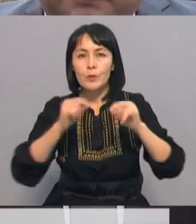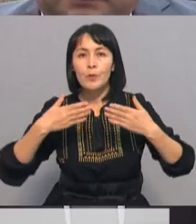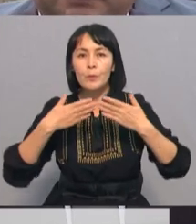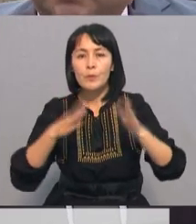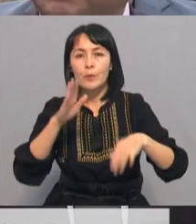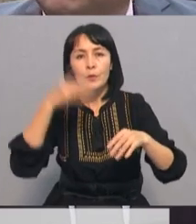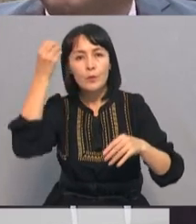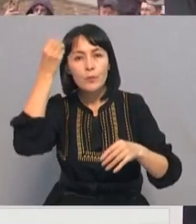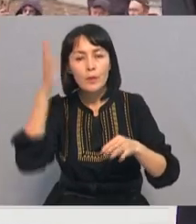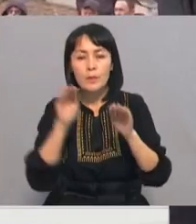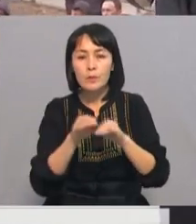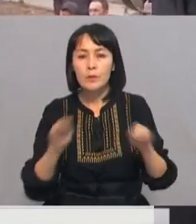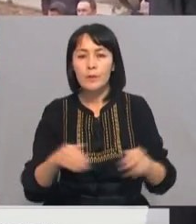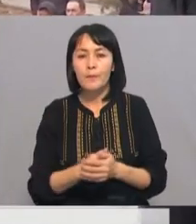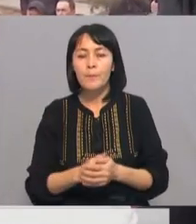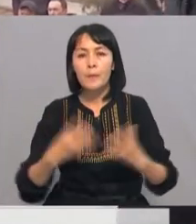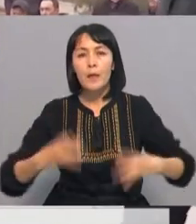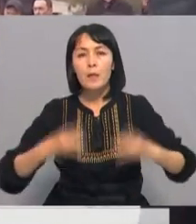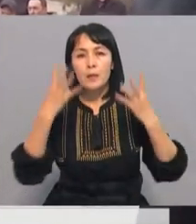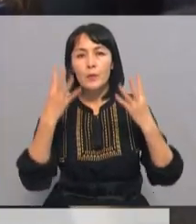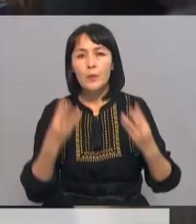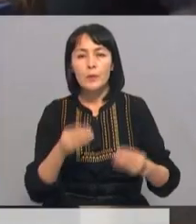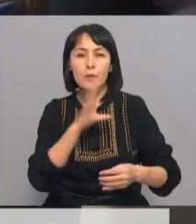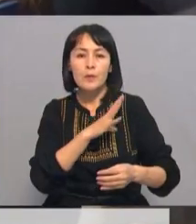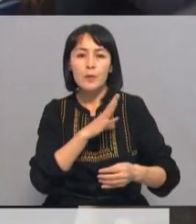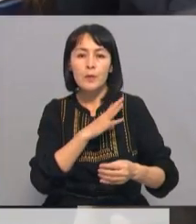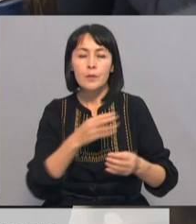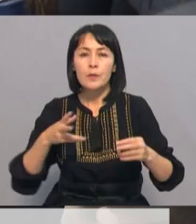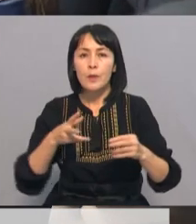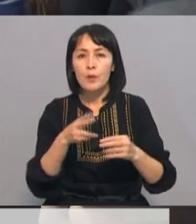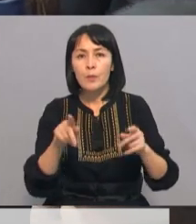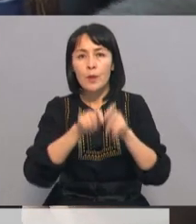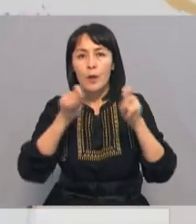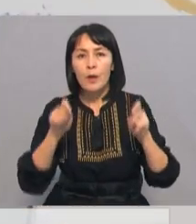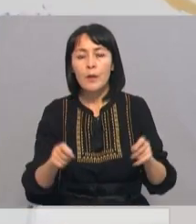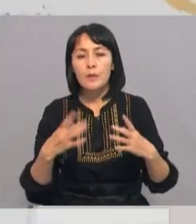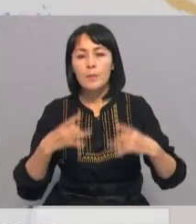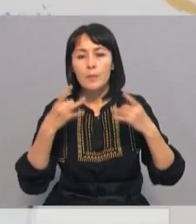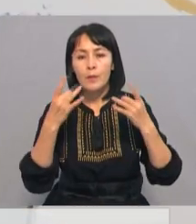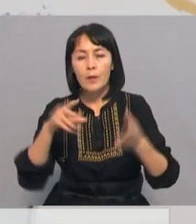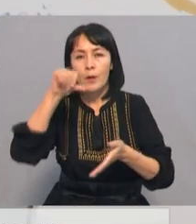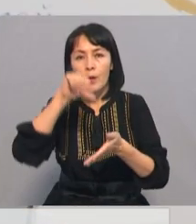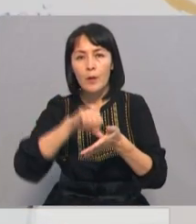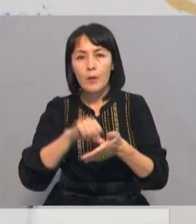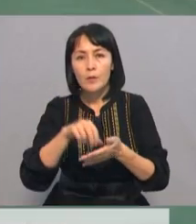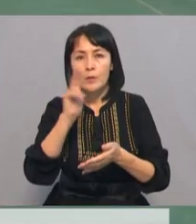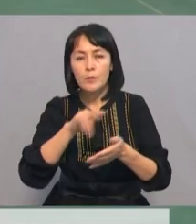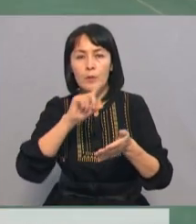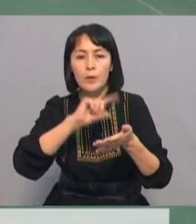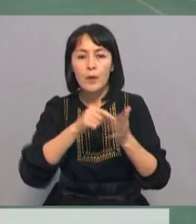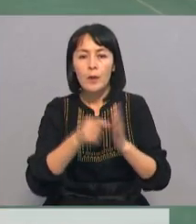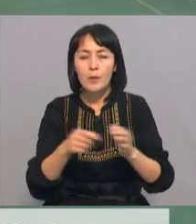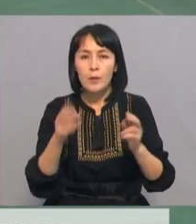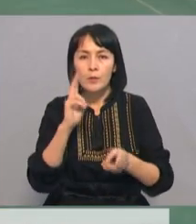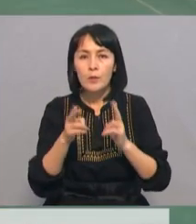и талантливых учеников. На торжественном собрании была перерезана лента. Участники мероприятия посетили учебные кабинеты,